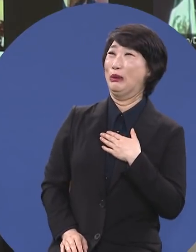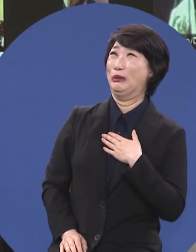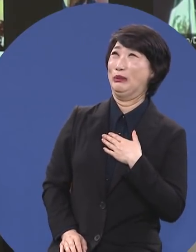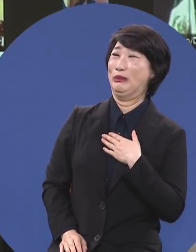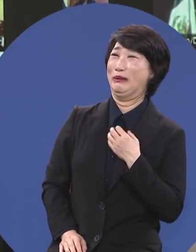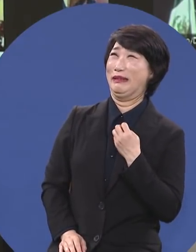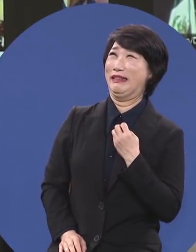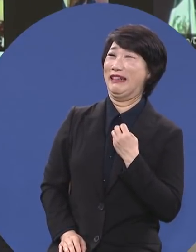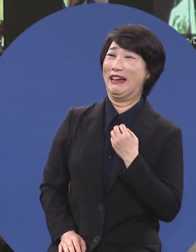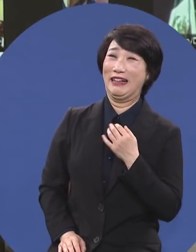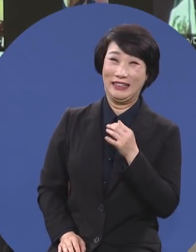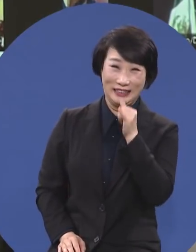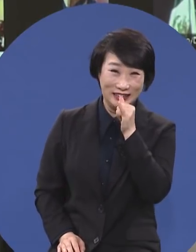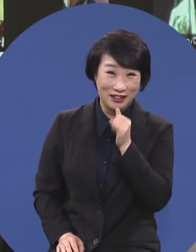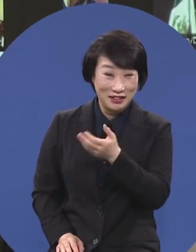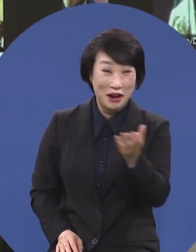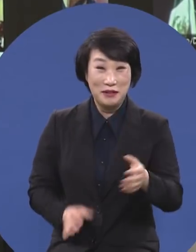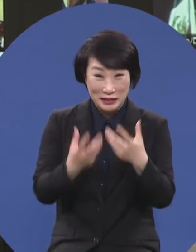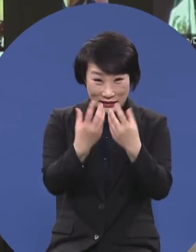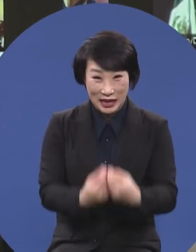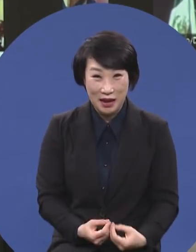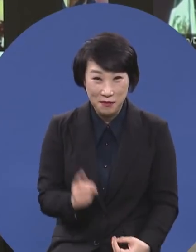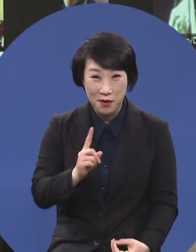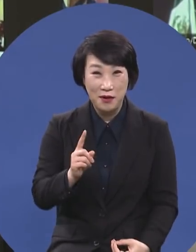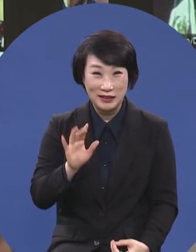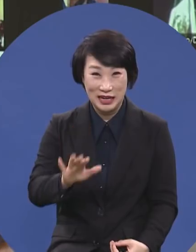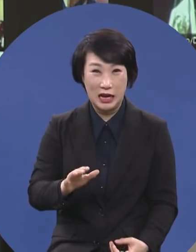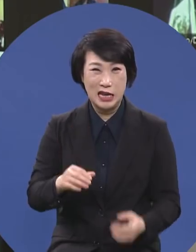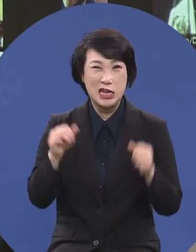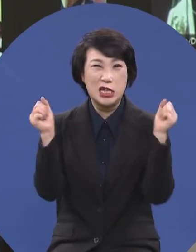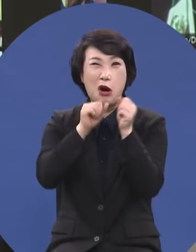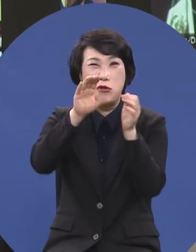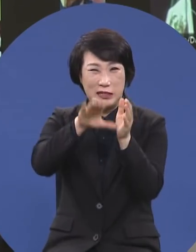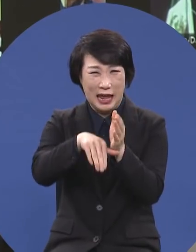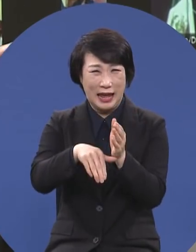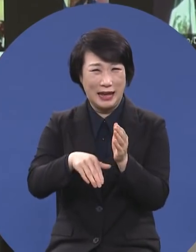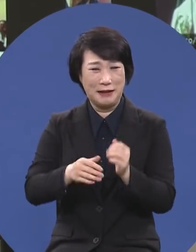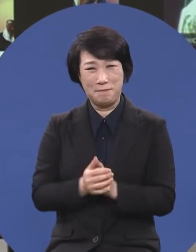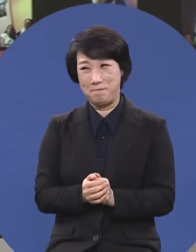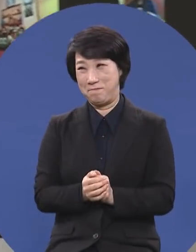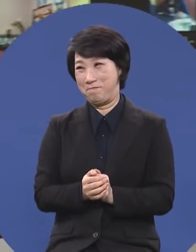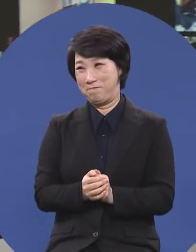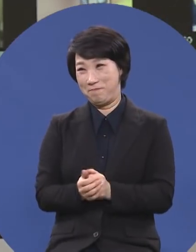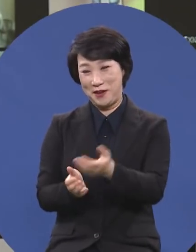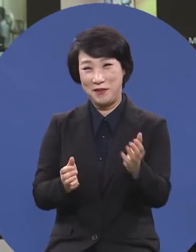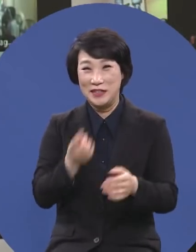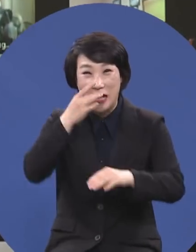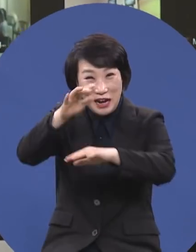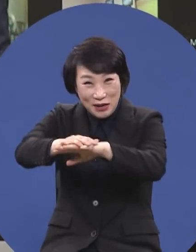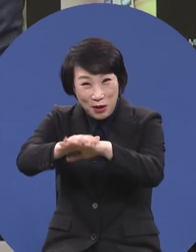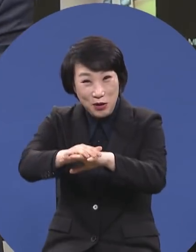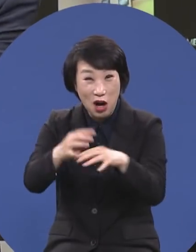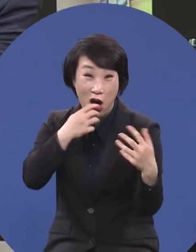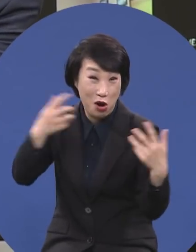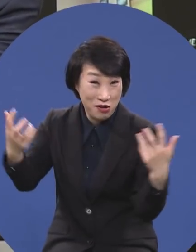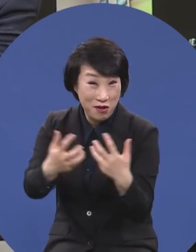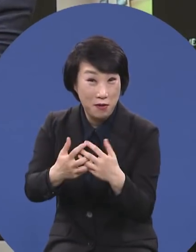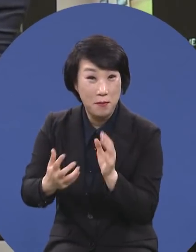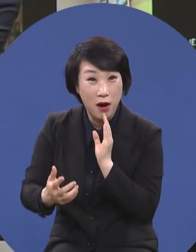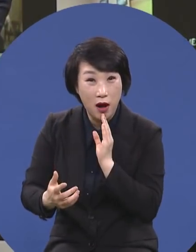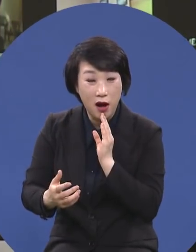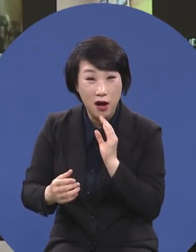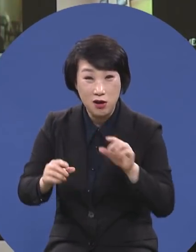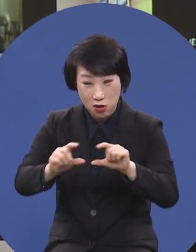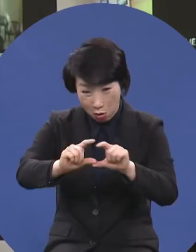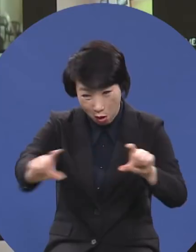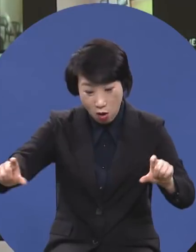신기합니다. 예를 들어 봅시다. 한 겨울에 이제 논빼미가 오르니까